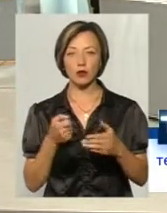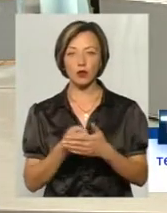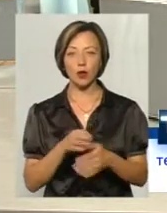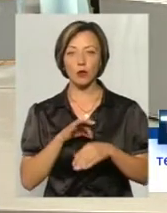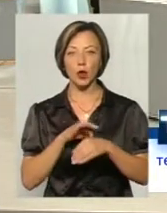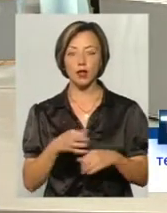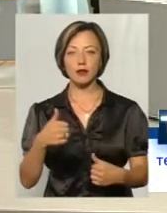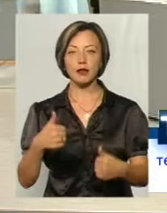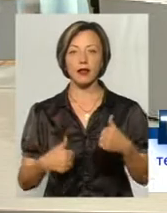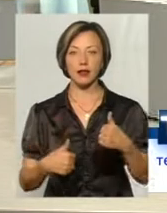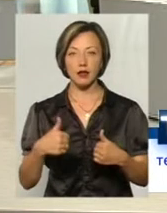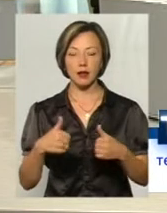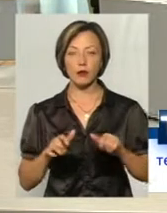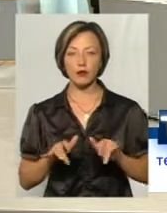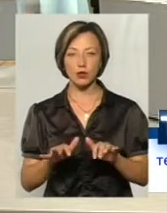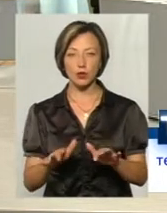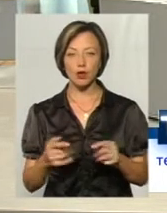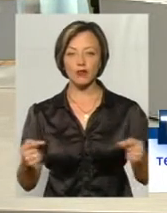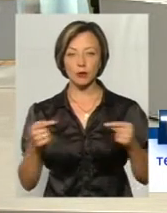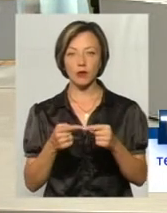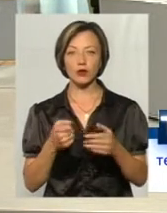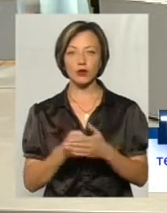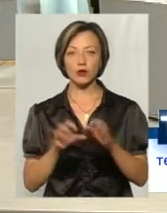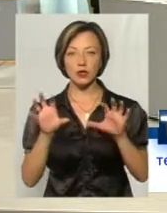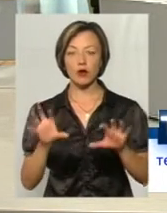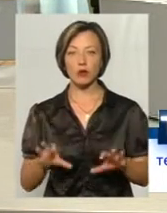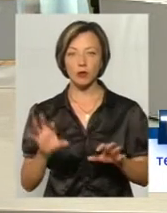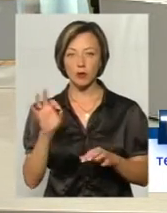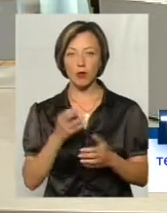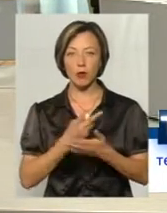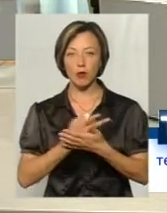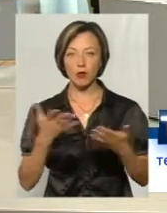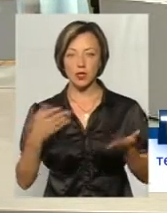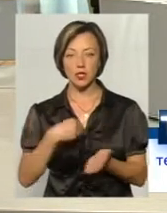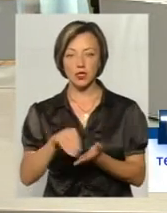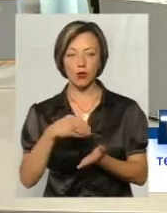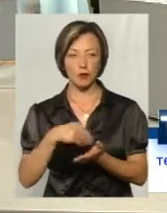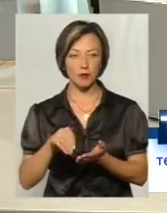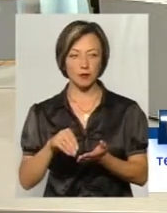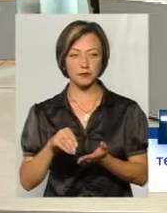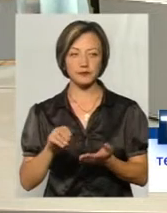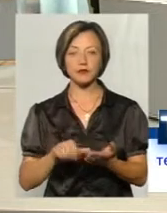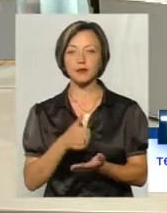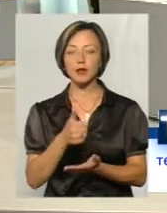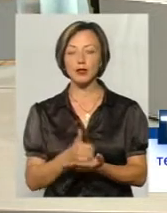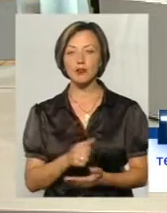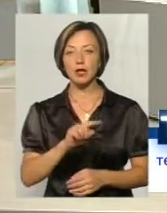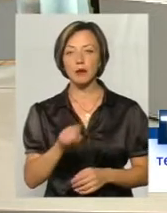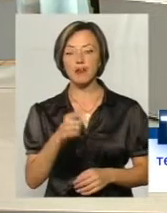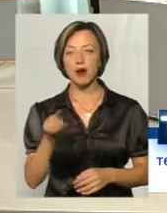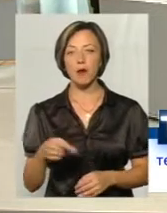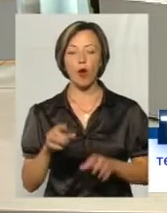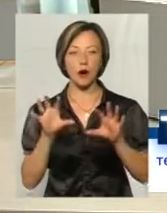тендерних процедур. Відповідно до закону про публічні закупівлі. Основними вимогами